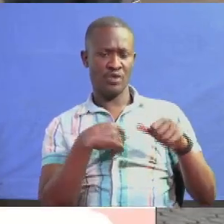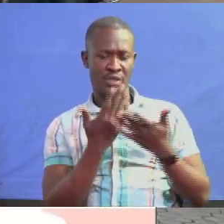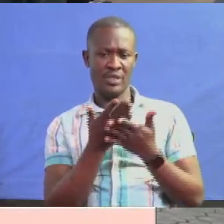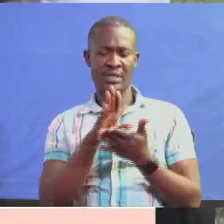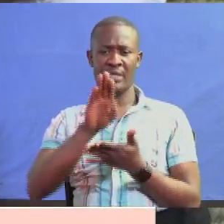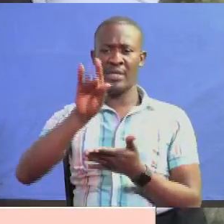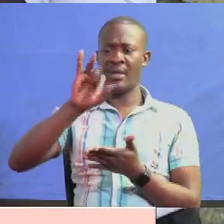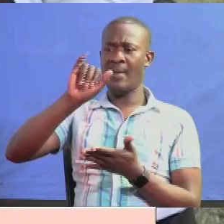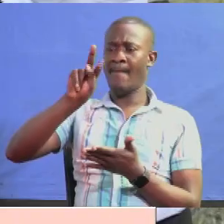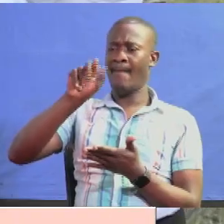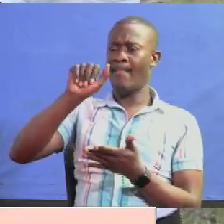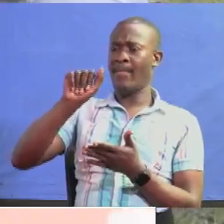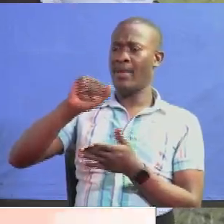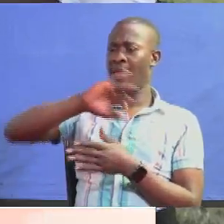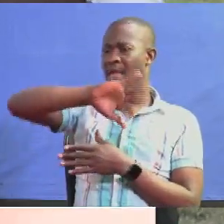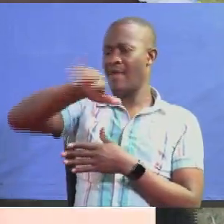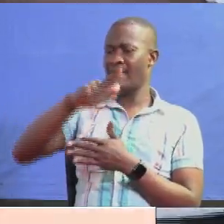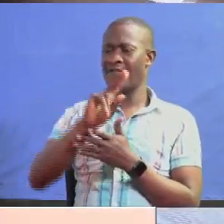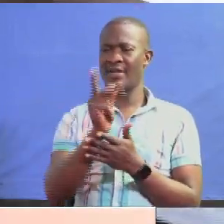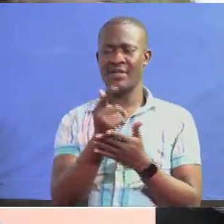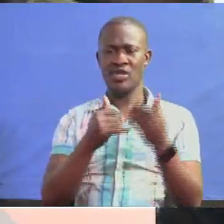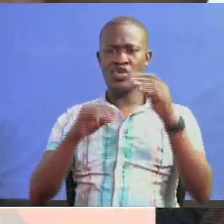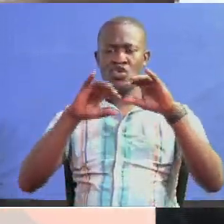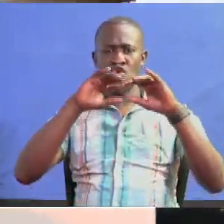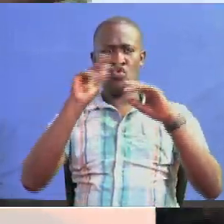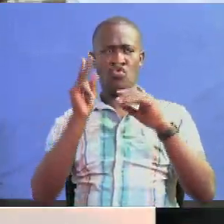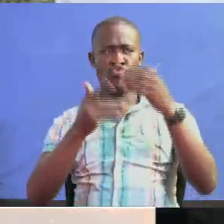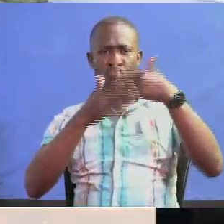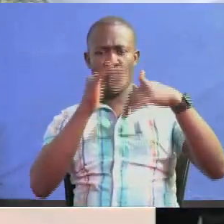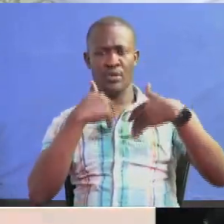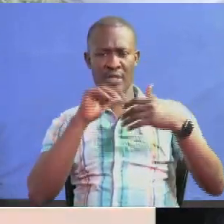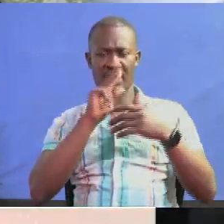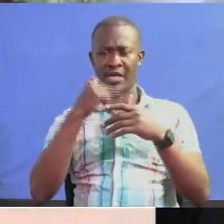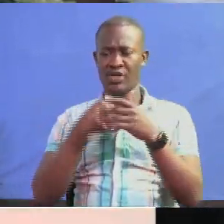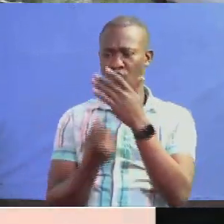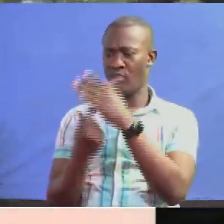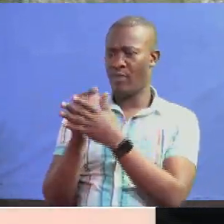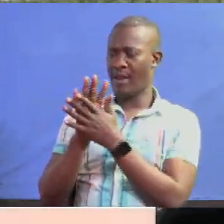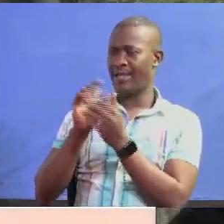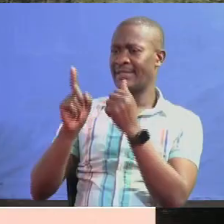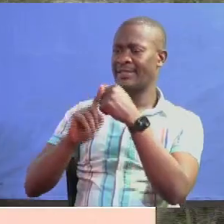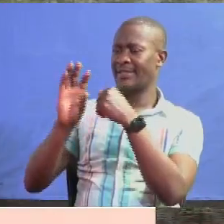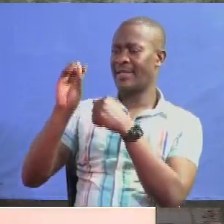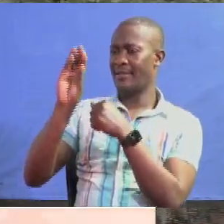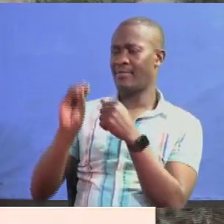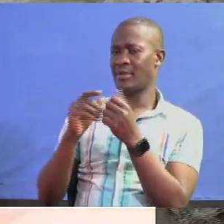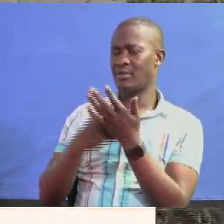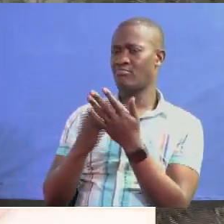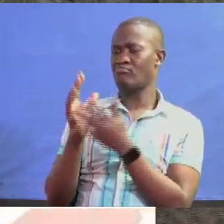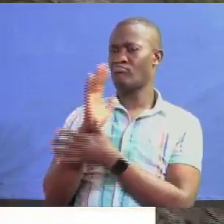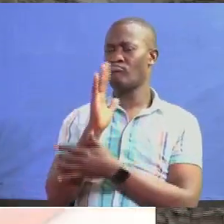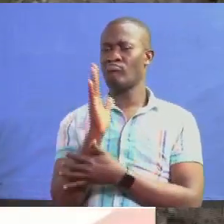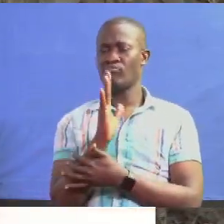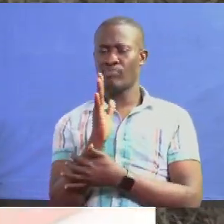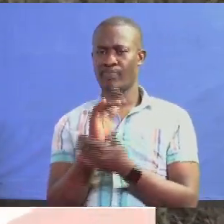chuoni Kenyatta. Kila chuo Kenya kinatakiwa kupanda miti takriban 90,000 kwa mwaka.